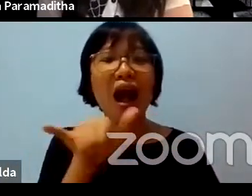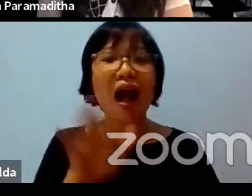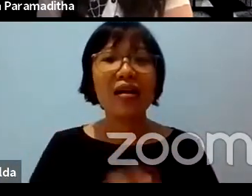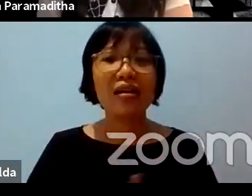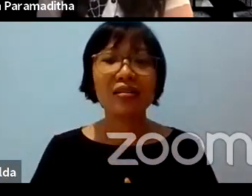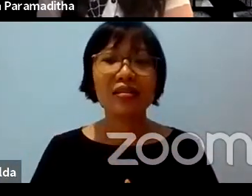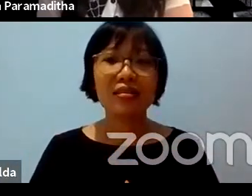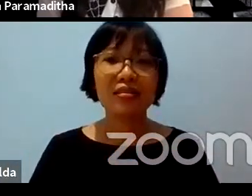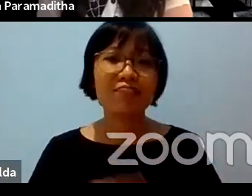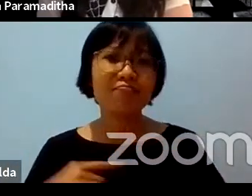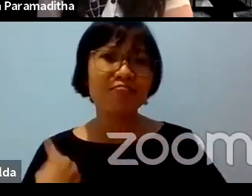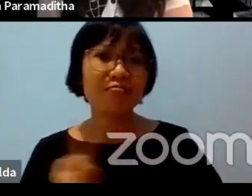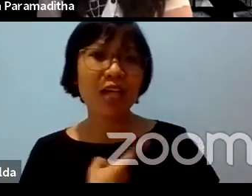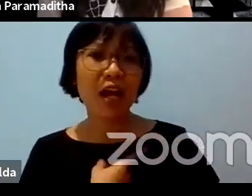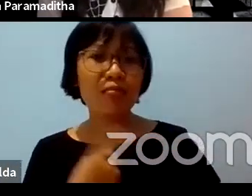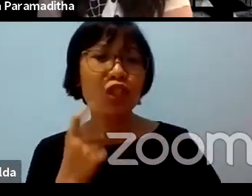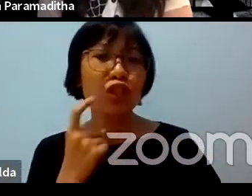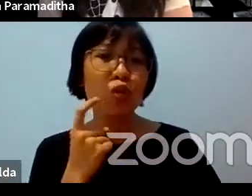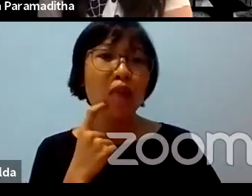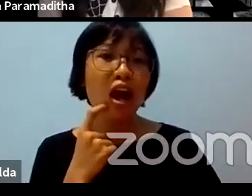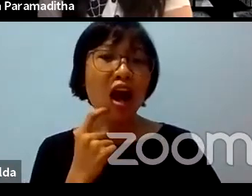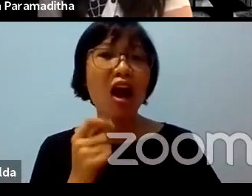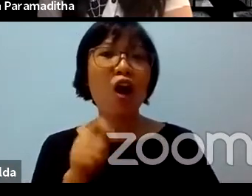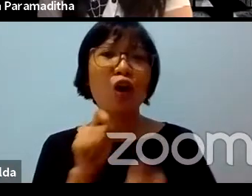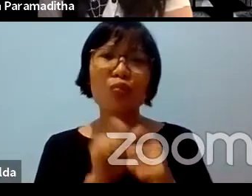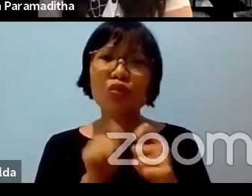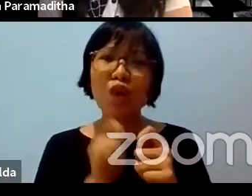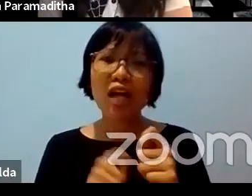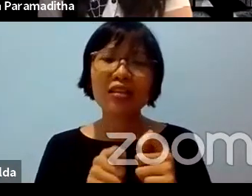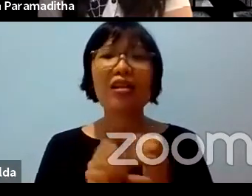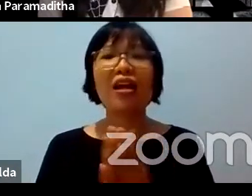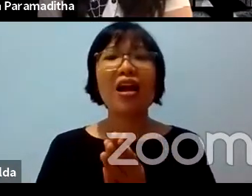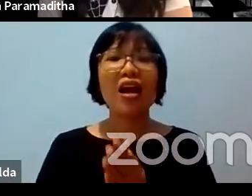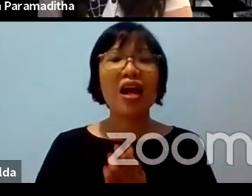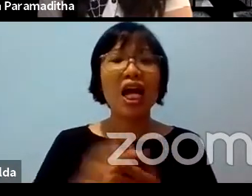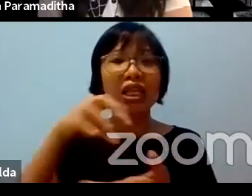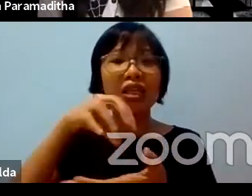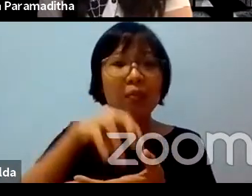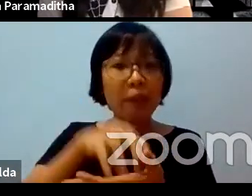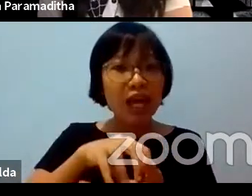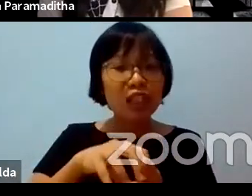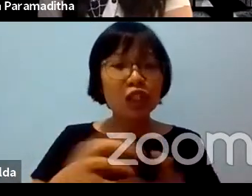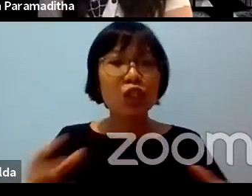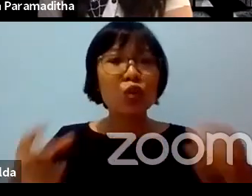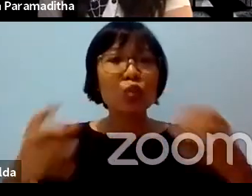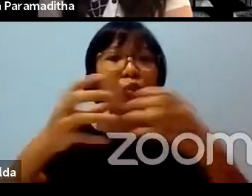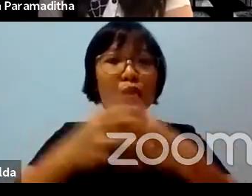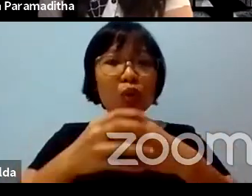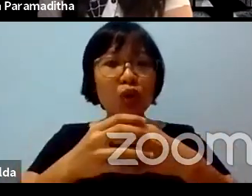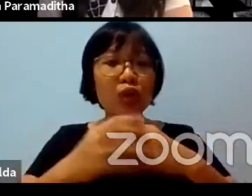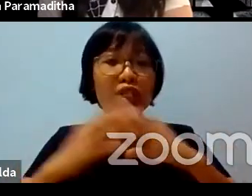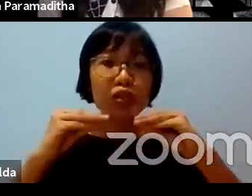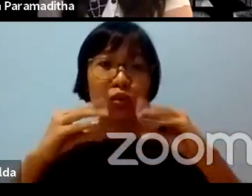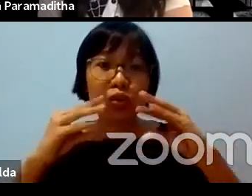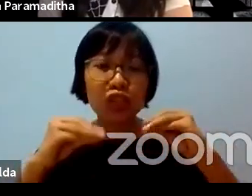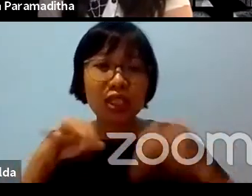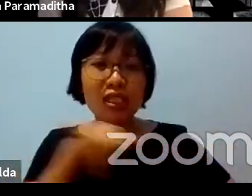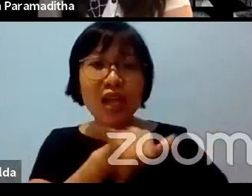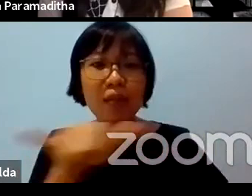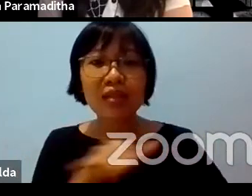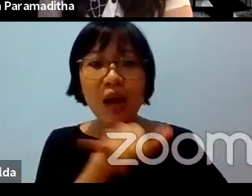membuat ruang-ruang gitu ya untuk meng-counter wacana ini gitu. Selain yang tadi juga